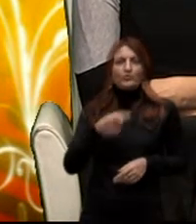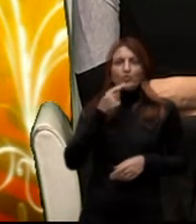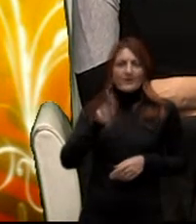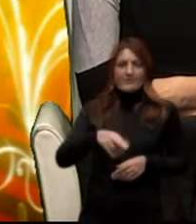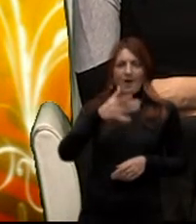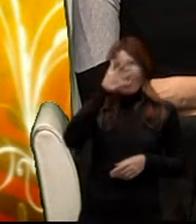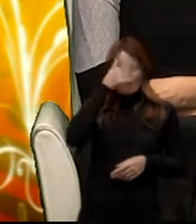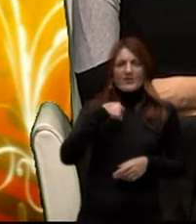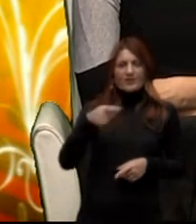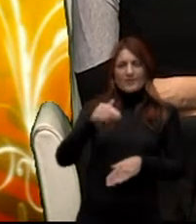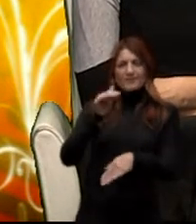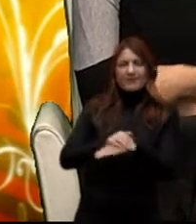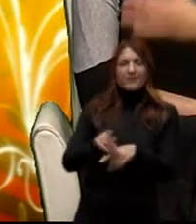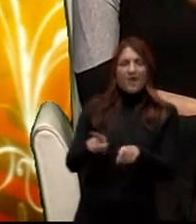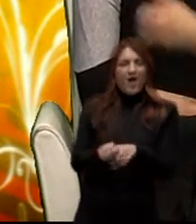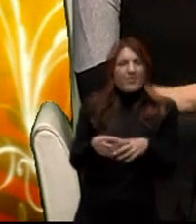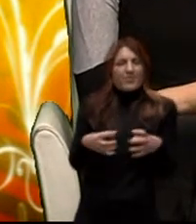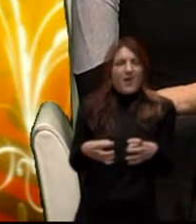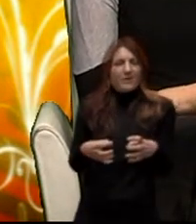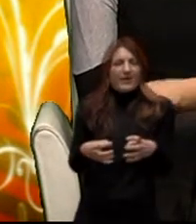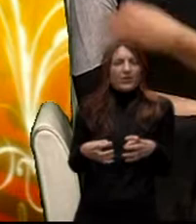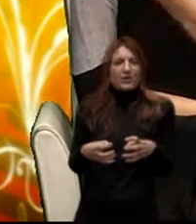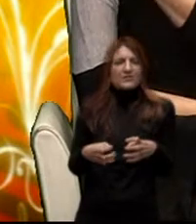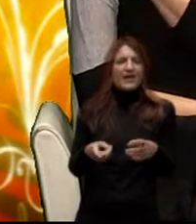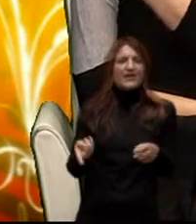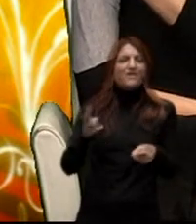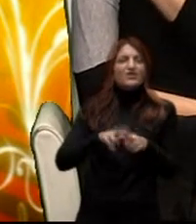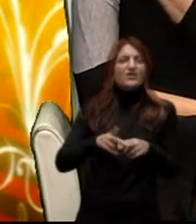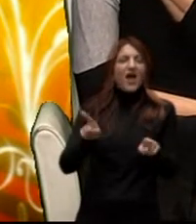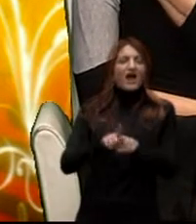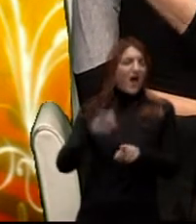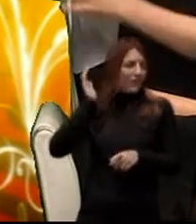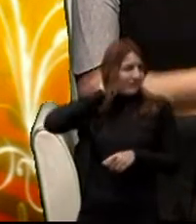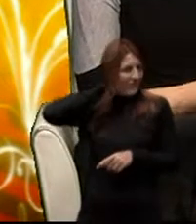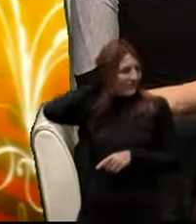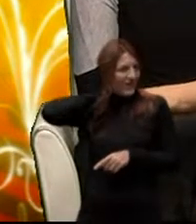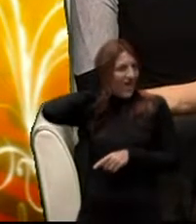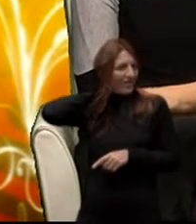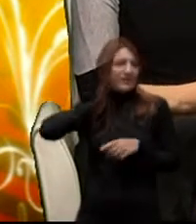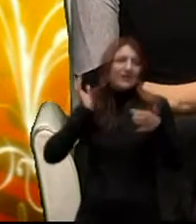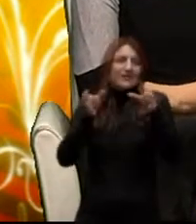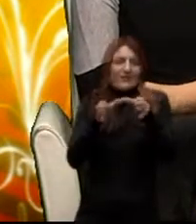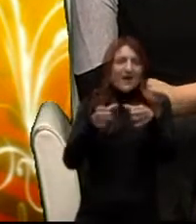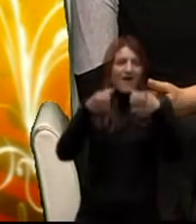glavobolju, jel, ja primjećujem te napetosti, ovo što smo nabrali, jel, znači naročito imamo u području vrata, ali mi to zovemo područje trapezijusa,